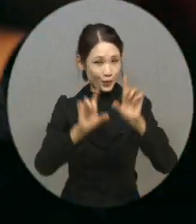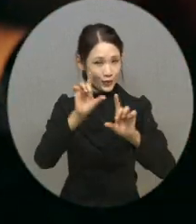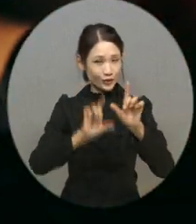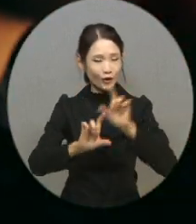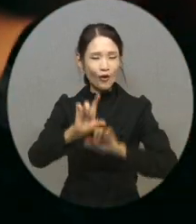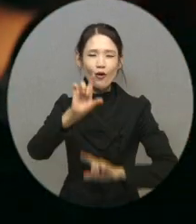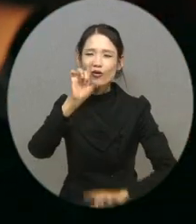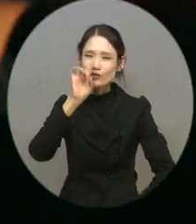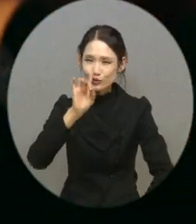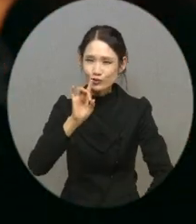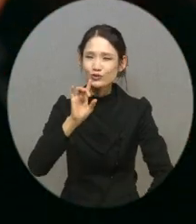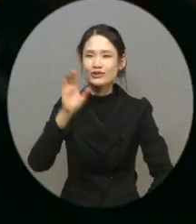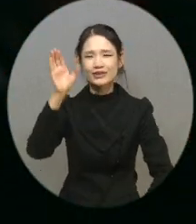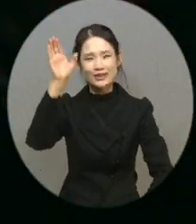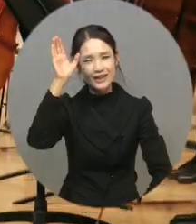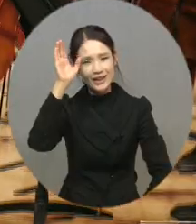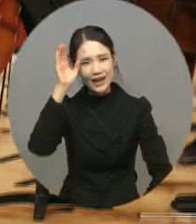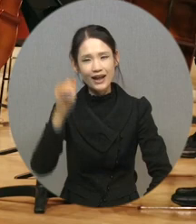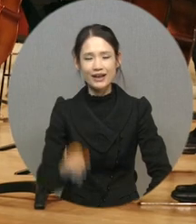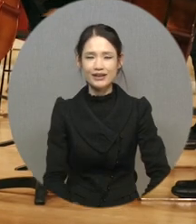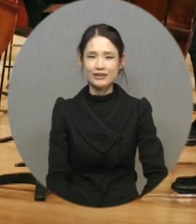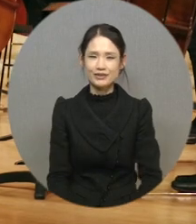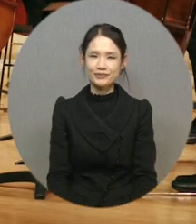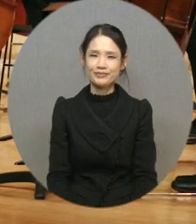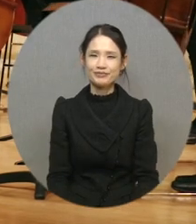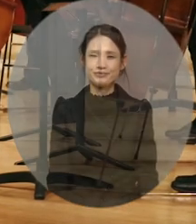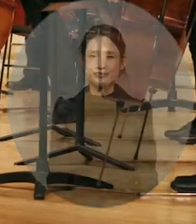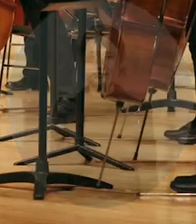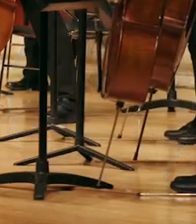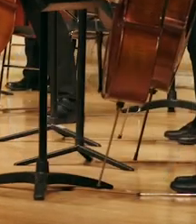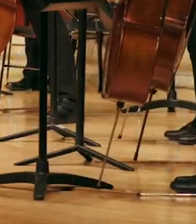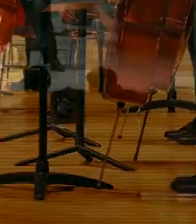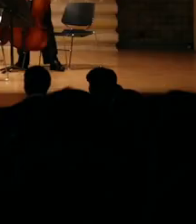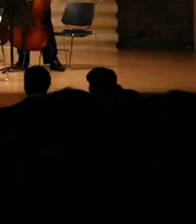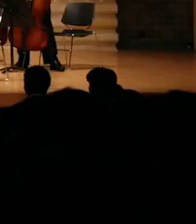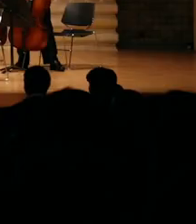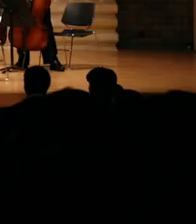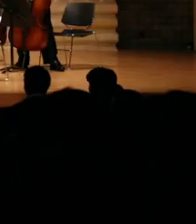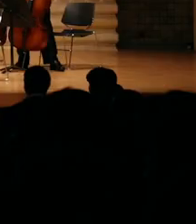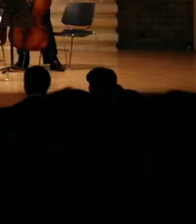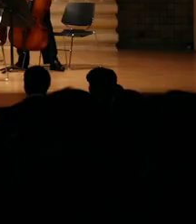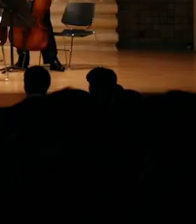더욱 궁금해집니다 복지 tv 뉴스 정유정